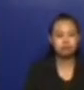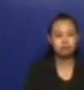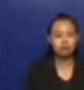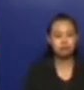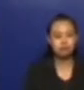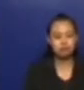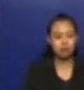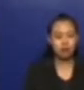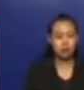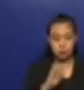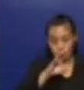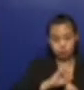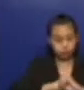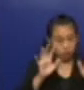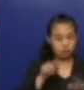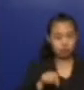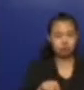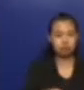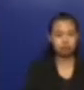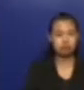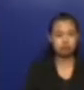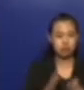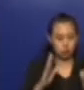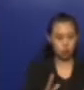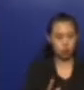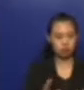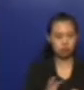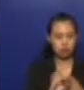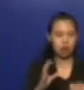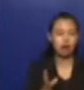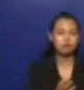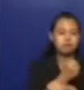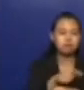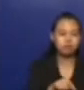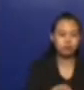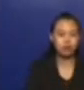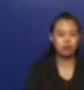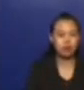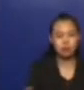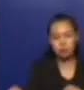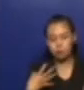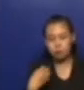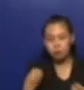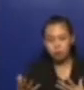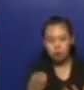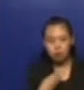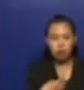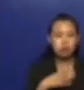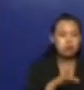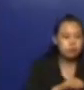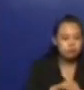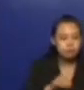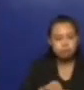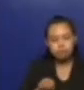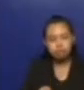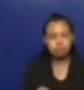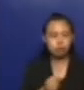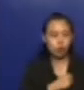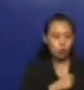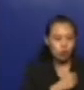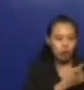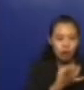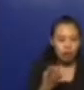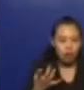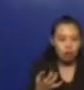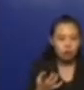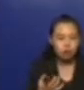ท่านบอกชัดเจนแล้วนะครับว่าท่านเป็นนักการเมืองท่านรับฟังอะไรได้ท่านทนอะไรได้ท่านถ